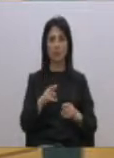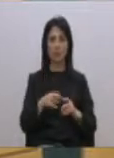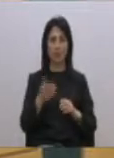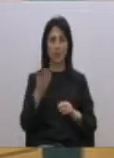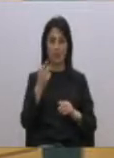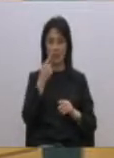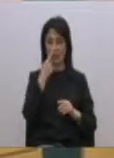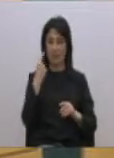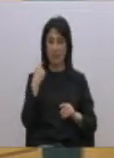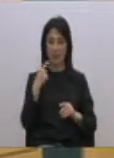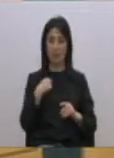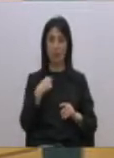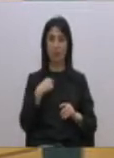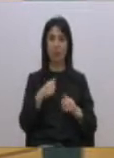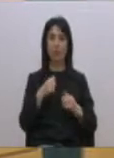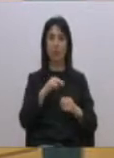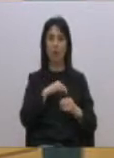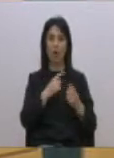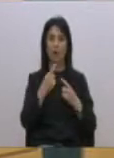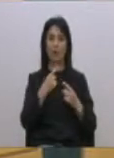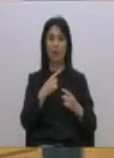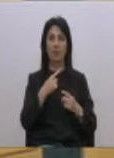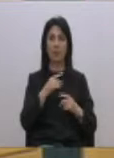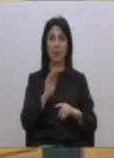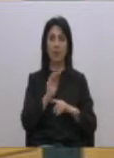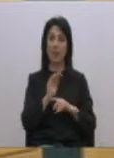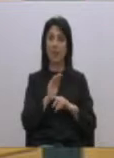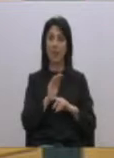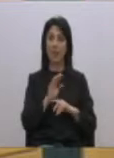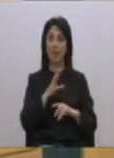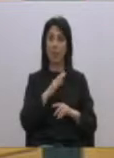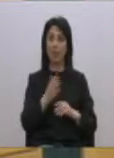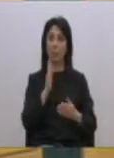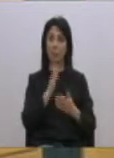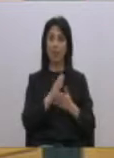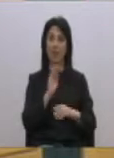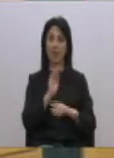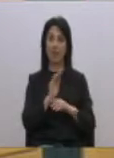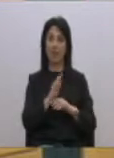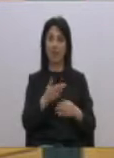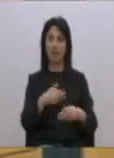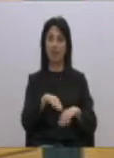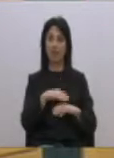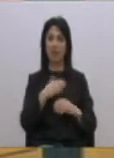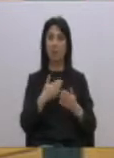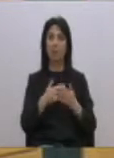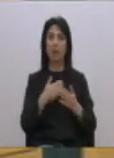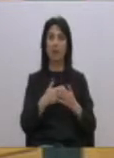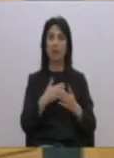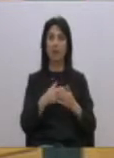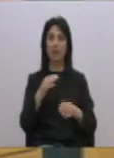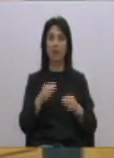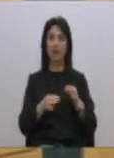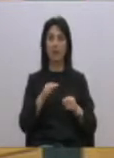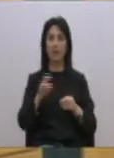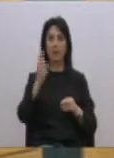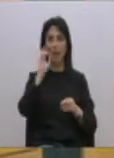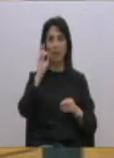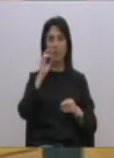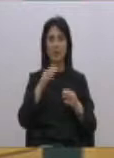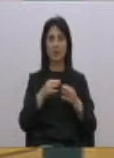ხნის წინ აქ ჩვენი კოლეგები გვესაუბრებოდნენ კრიტიკით და პირდაპირ კრიტიკას გვთავაზობდნენ მაგალითად სასამართლო